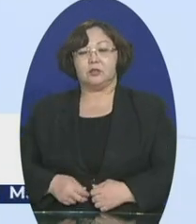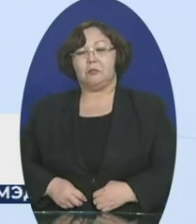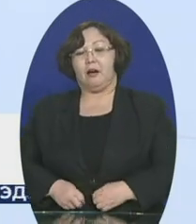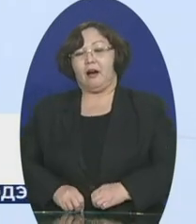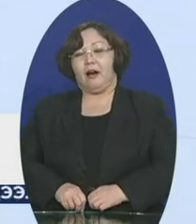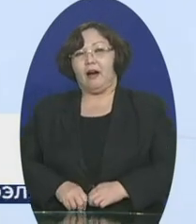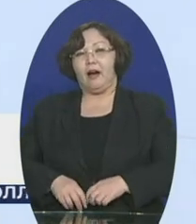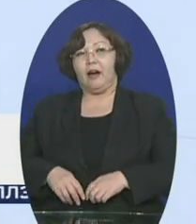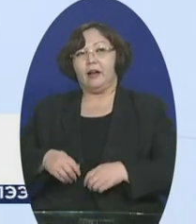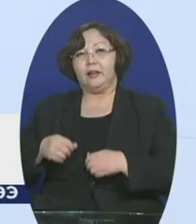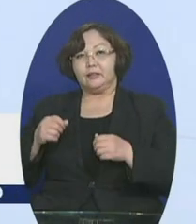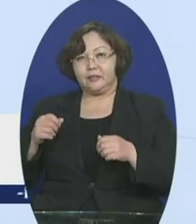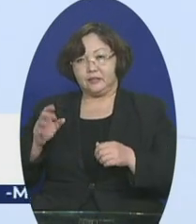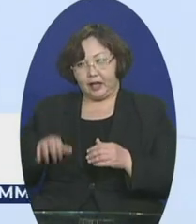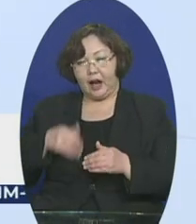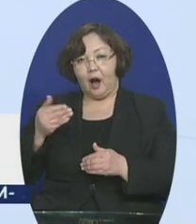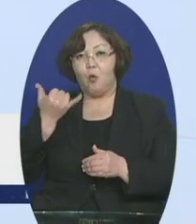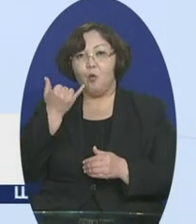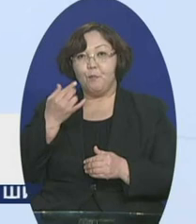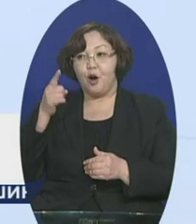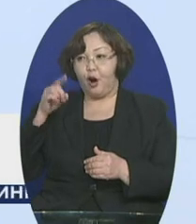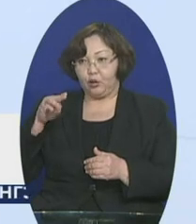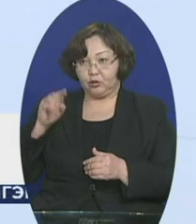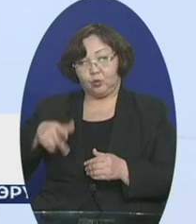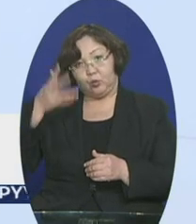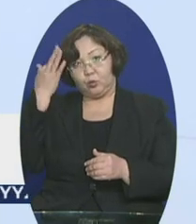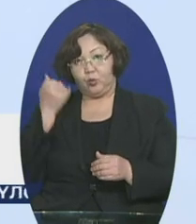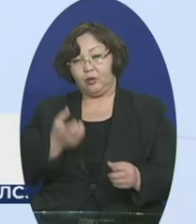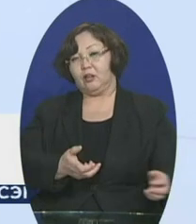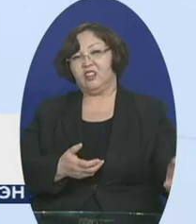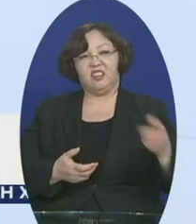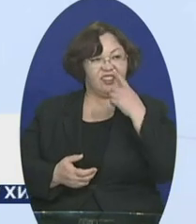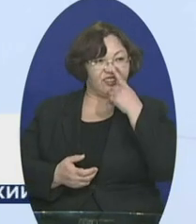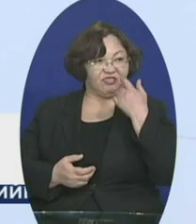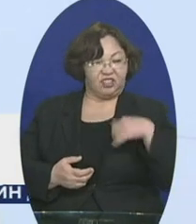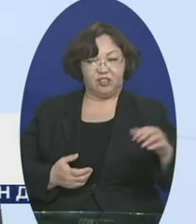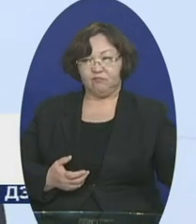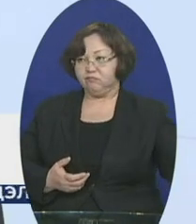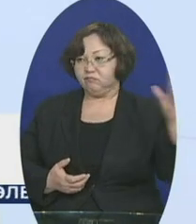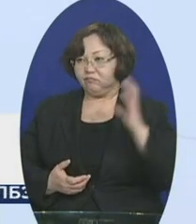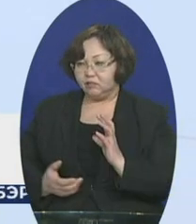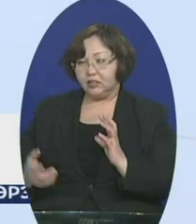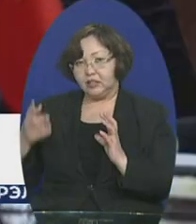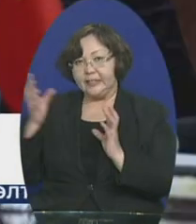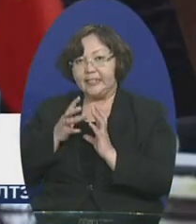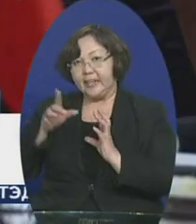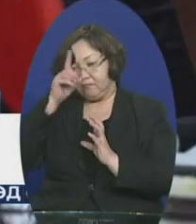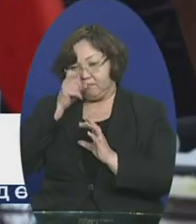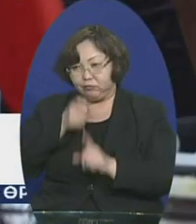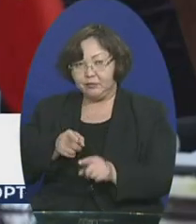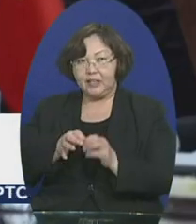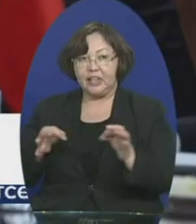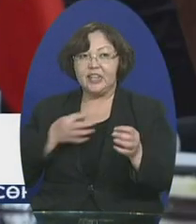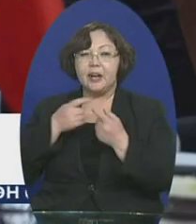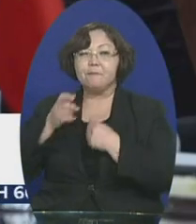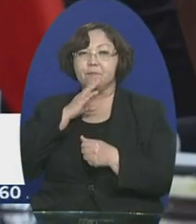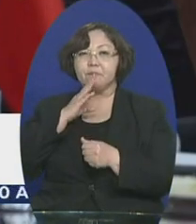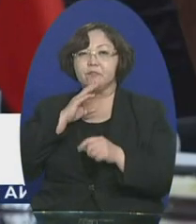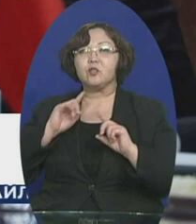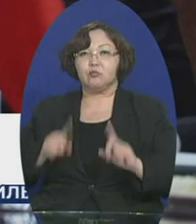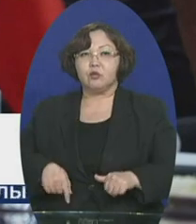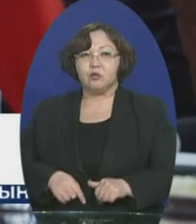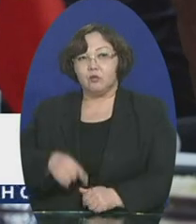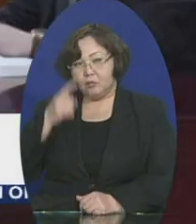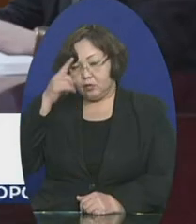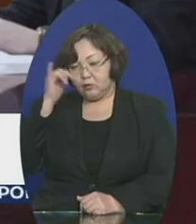уулзалт буюу Улаанбаатар хотод болох энэ уулзалтаараа бид бас илүү их эрүүл мэндийн чиглэлд хандаж ажиллахаа ярьж байна. Монгол Улсын зүгээс